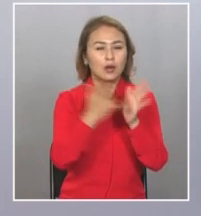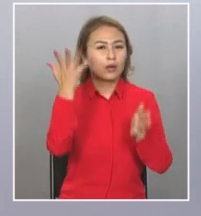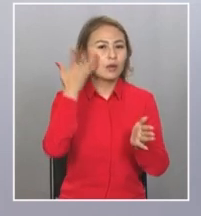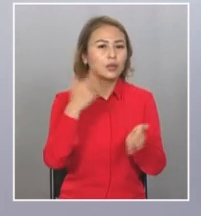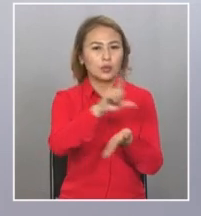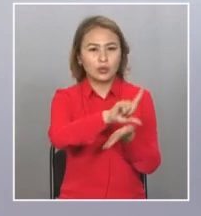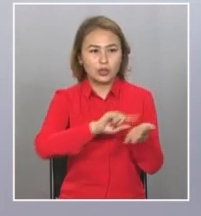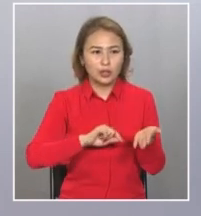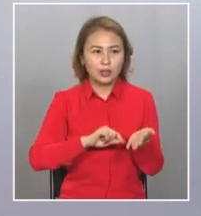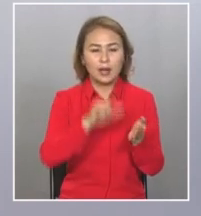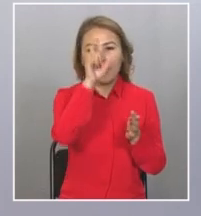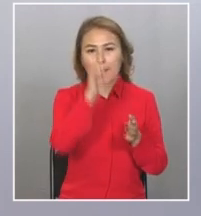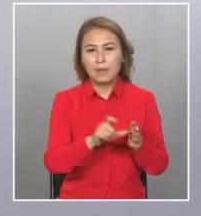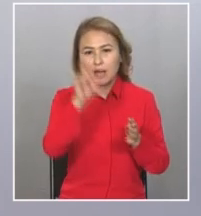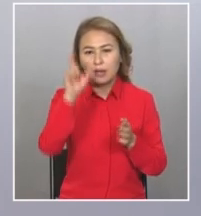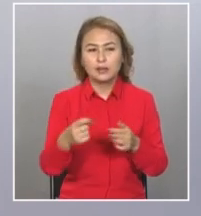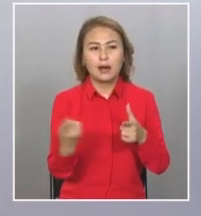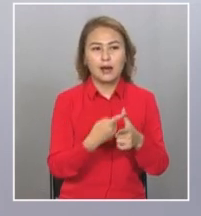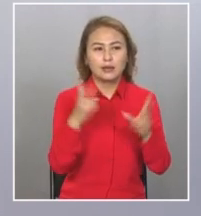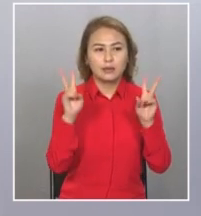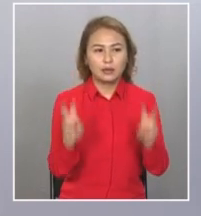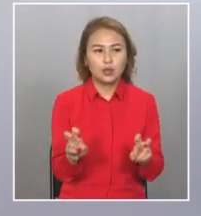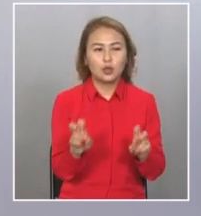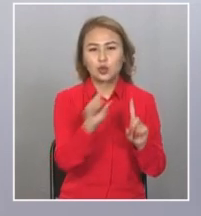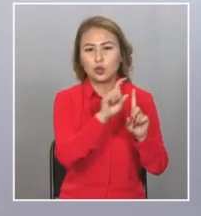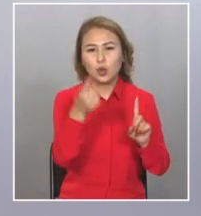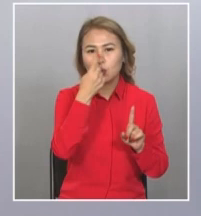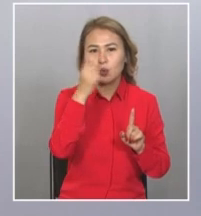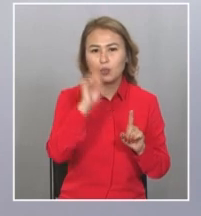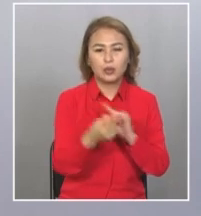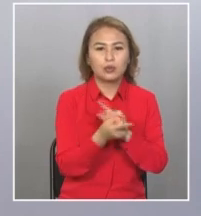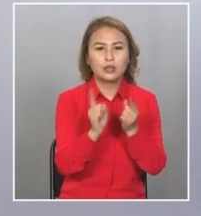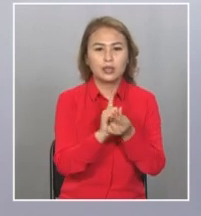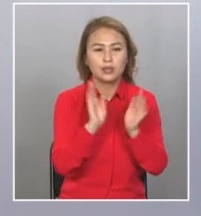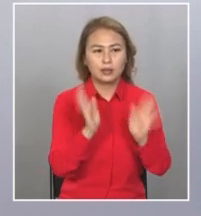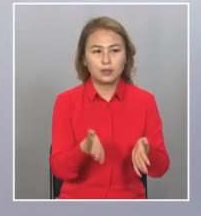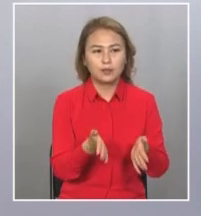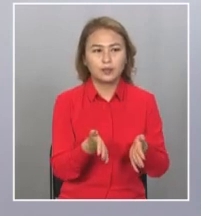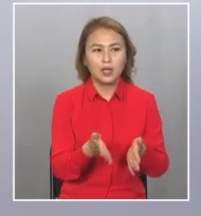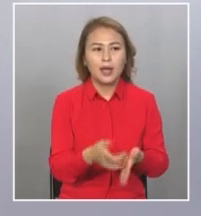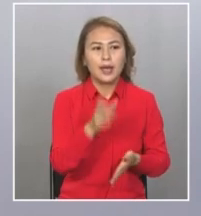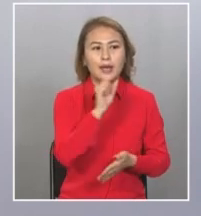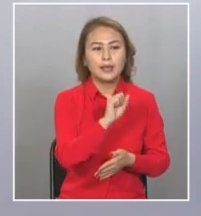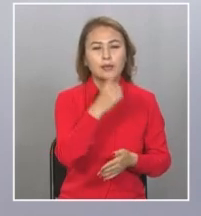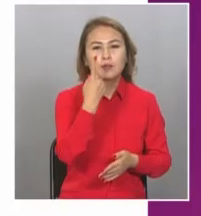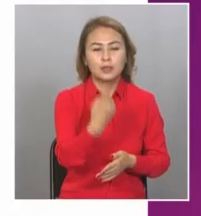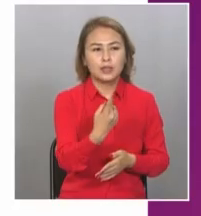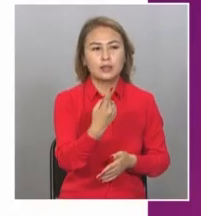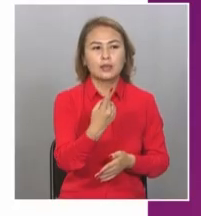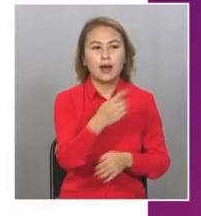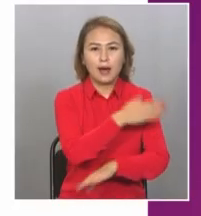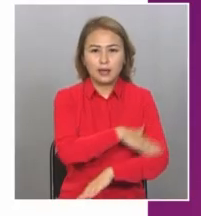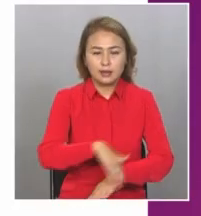көшіргенде баған аты немесе жол нөмірі өзгереді. Яғни, A1